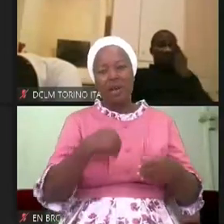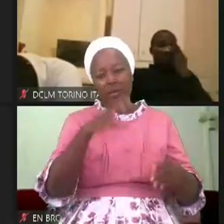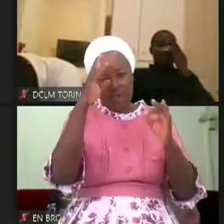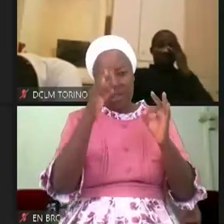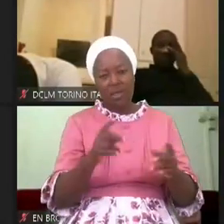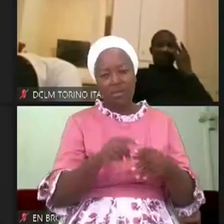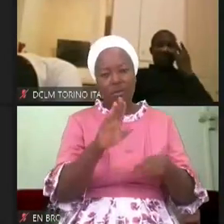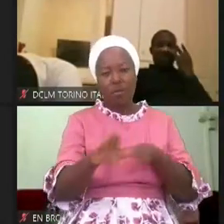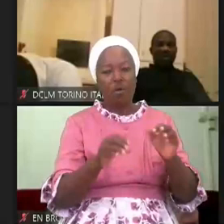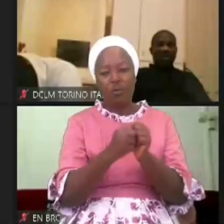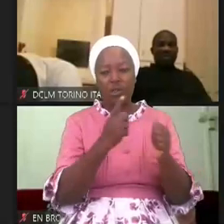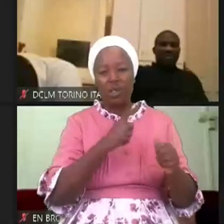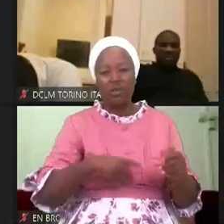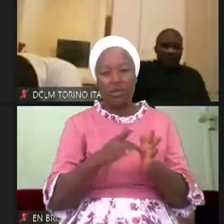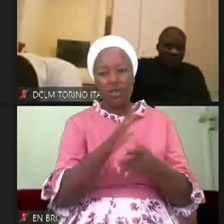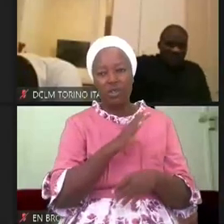Jésus.